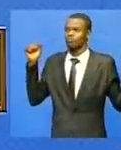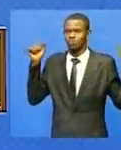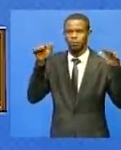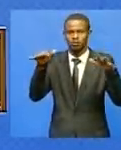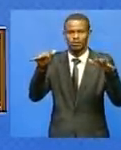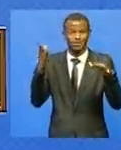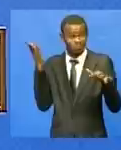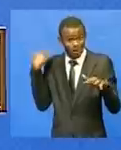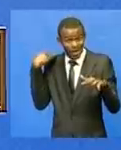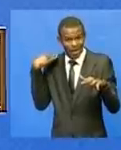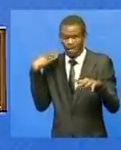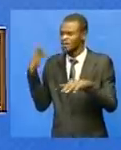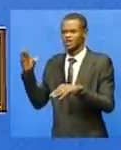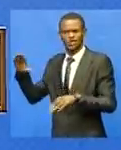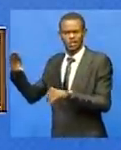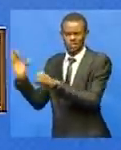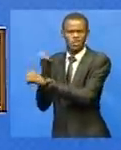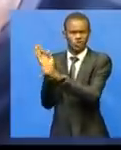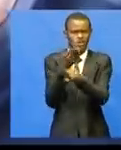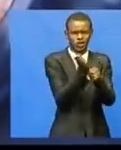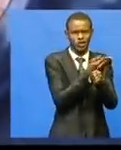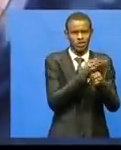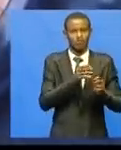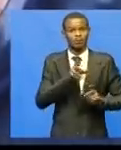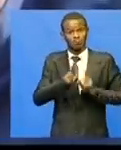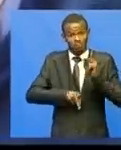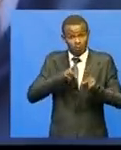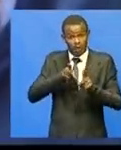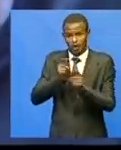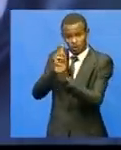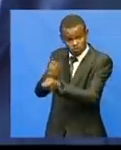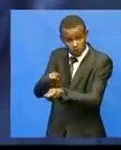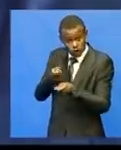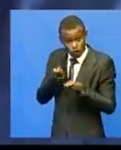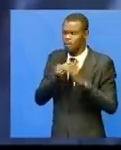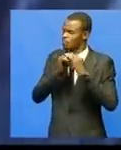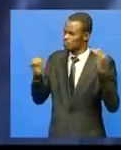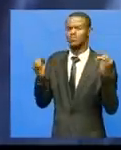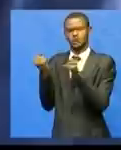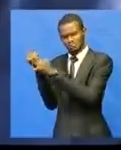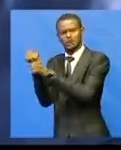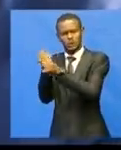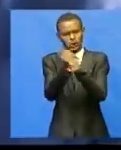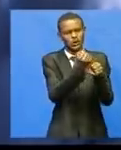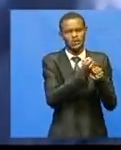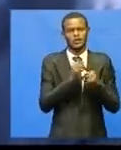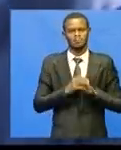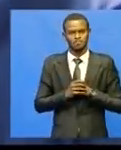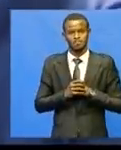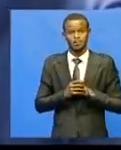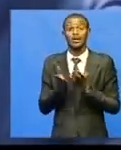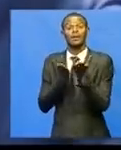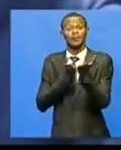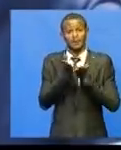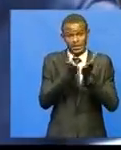repris leurs activités avec satisfaction. Les services des renseignements militaires ont réussi à démanteler